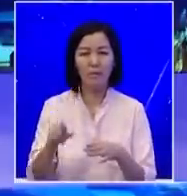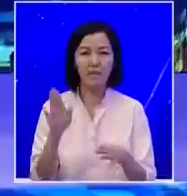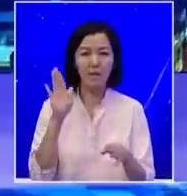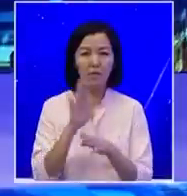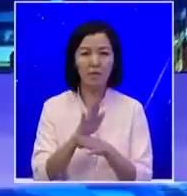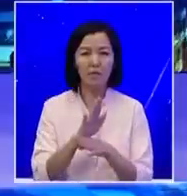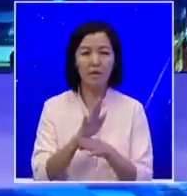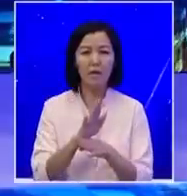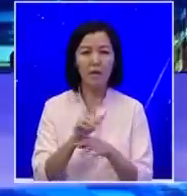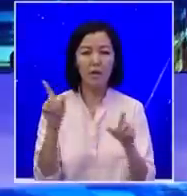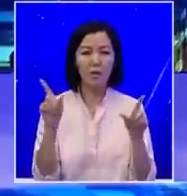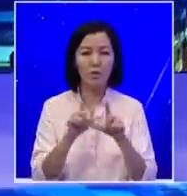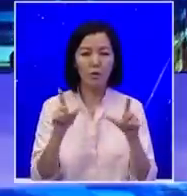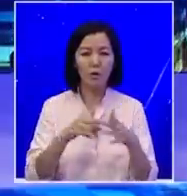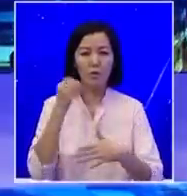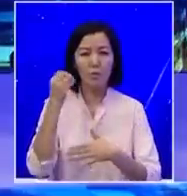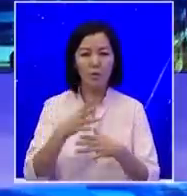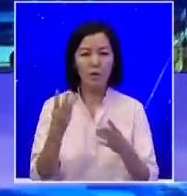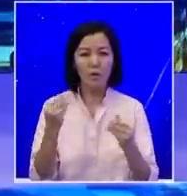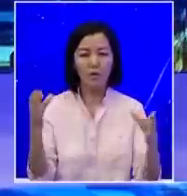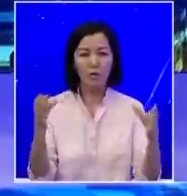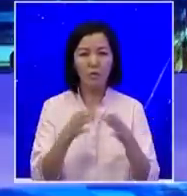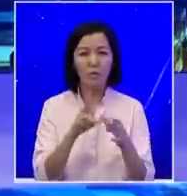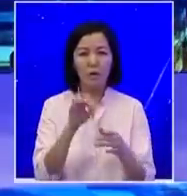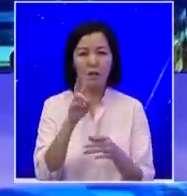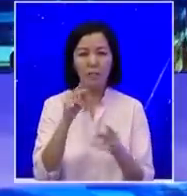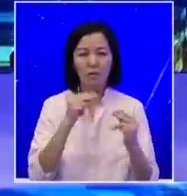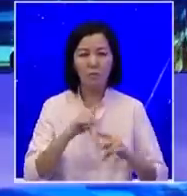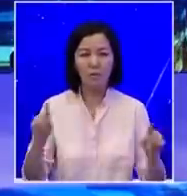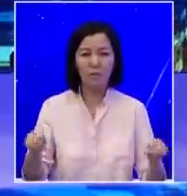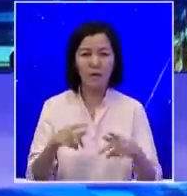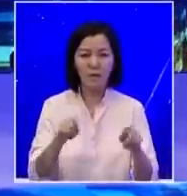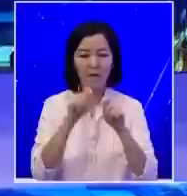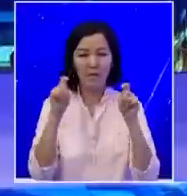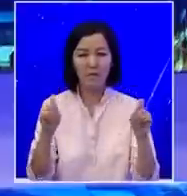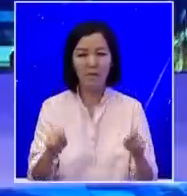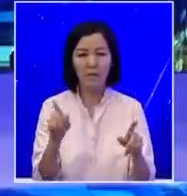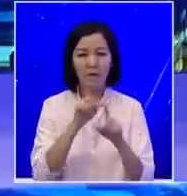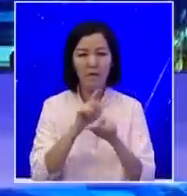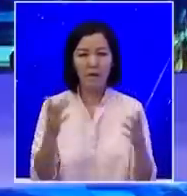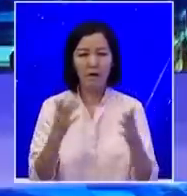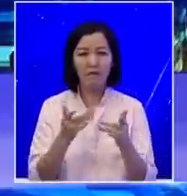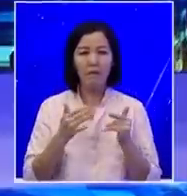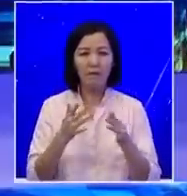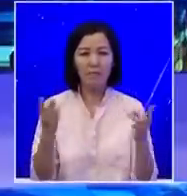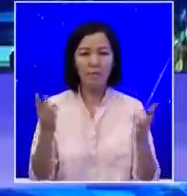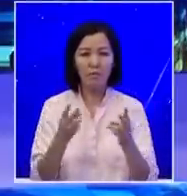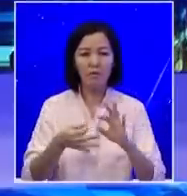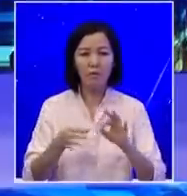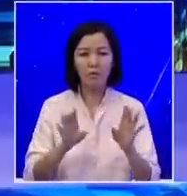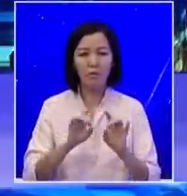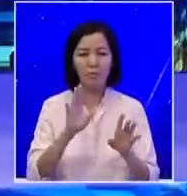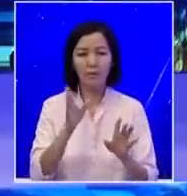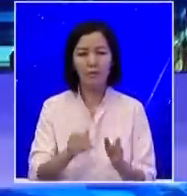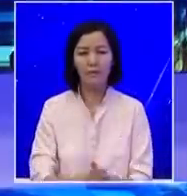режимде дүкендер мен орталықтар, қаржы ұйымдары мен ломбардтар жұмысы жанданды. Іске қосылған мекемелерге қандай талап қойылып жатыр?